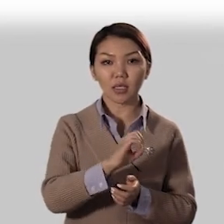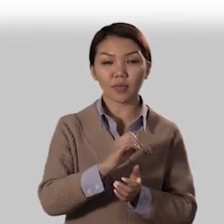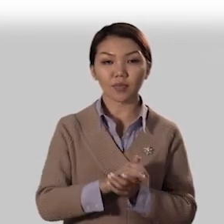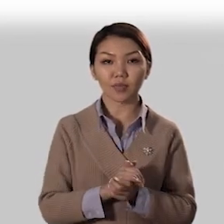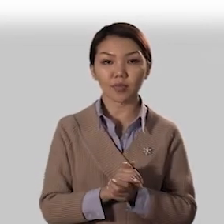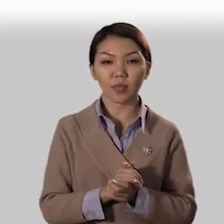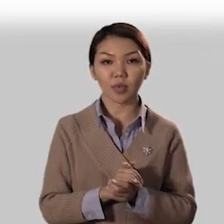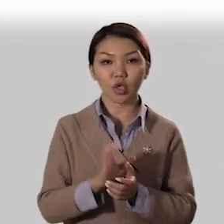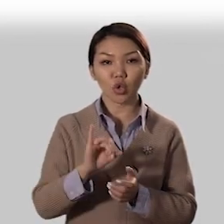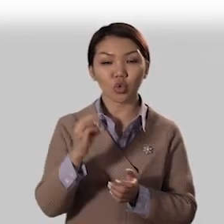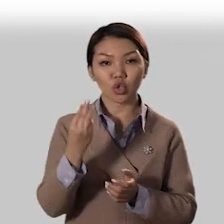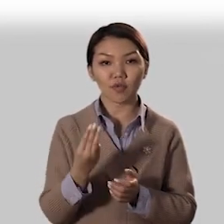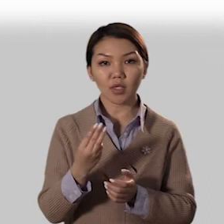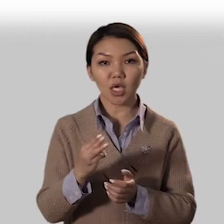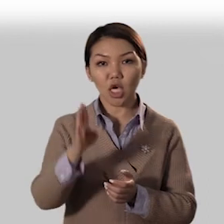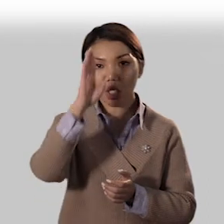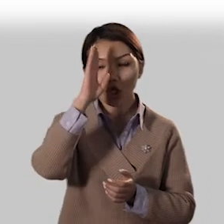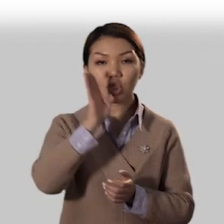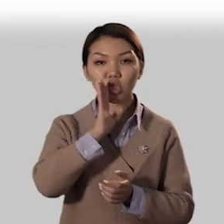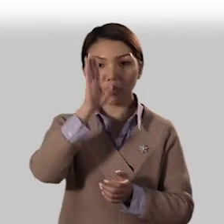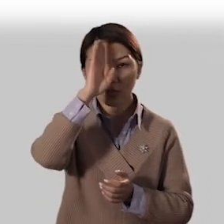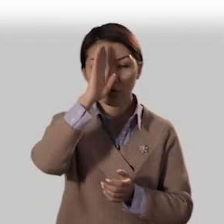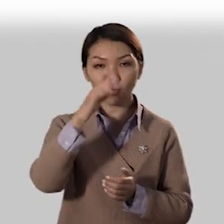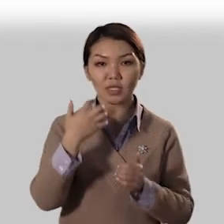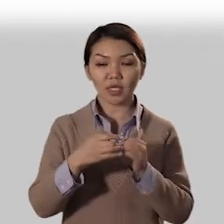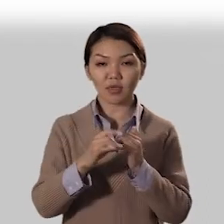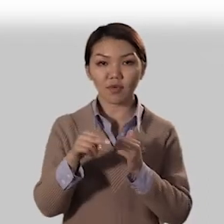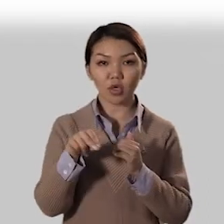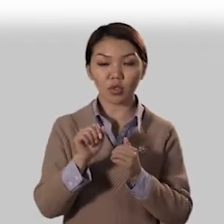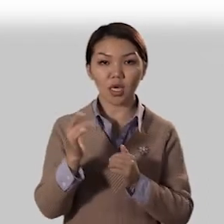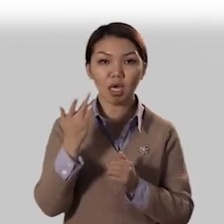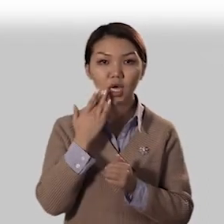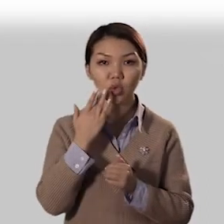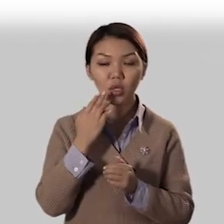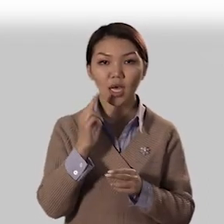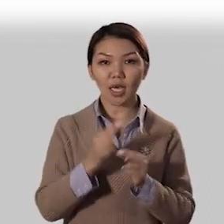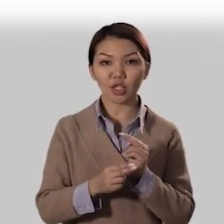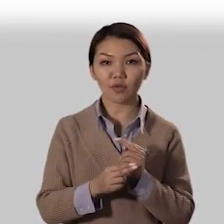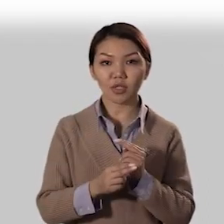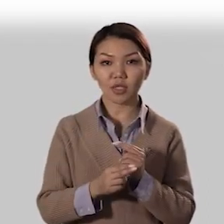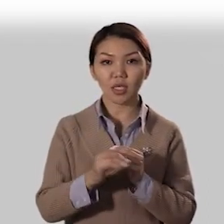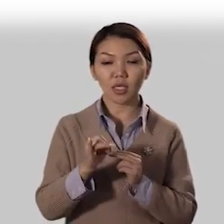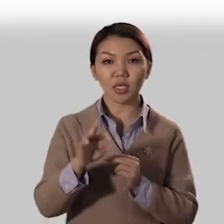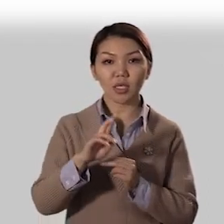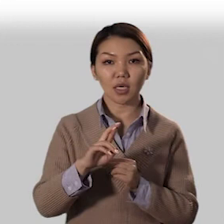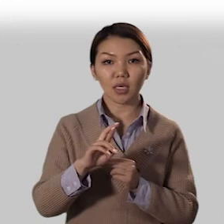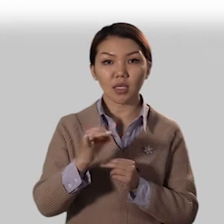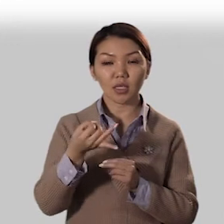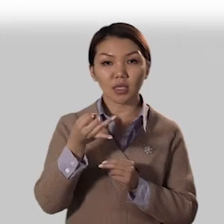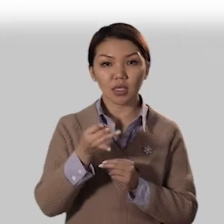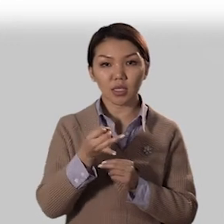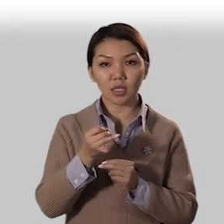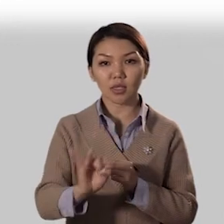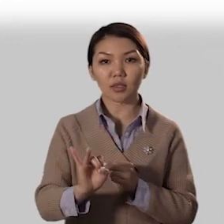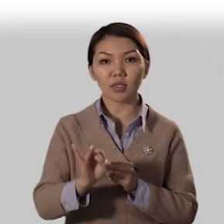существительные женского мужского и среднего рода которые оканчиваются на и я и и